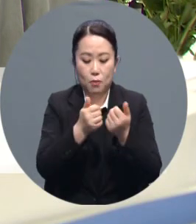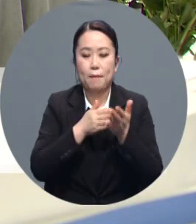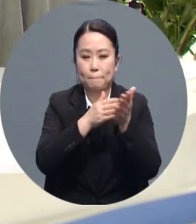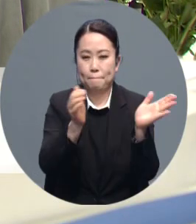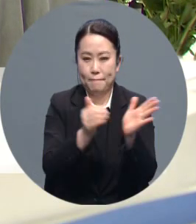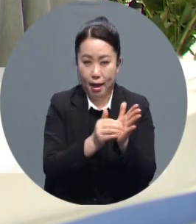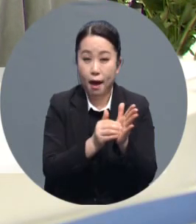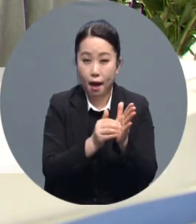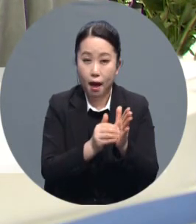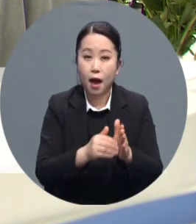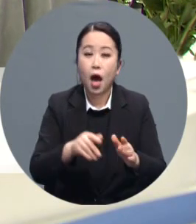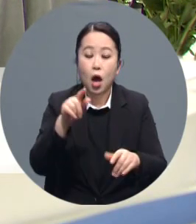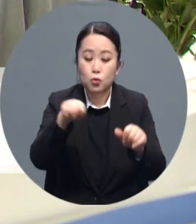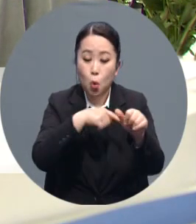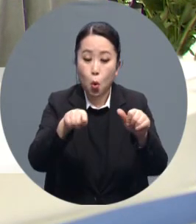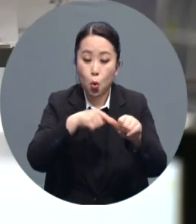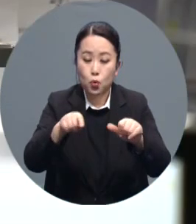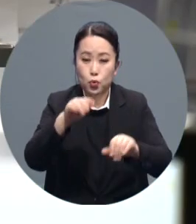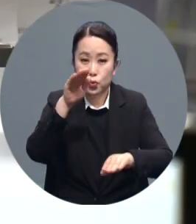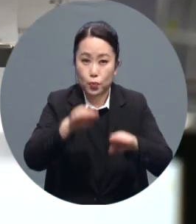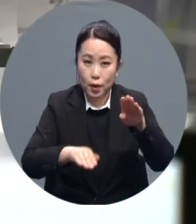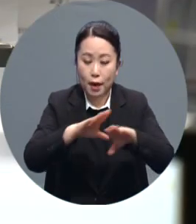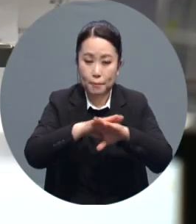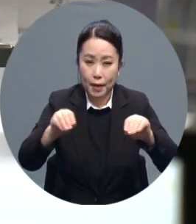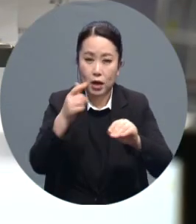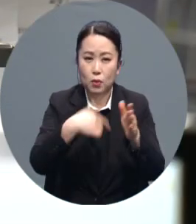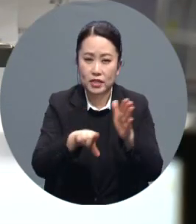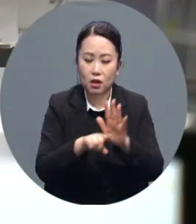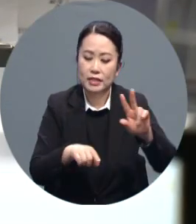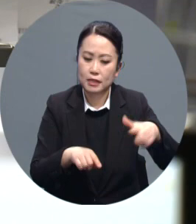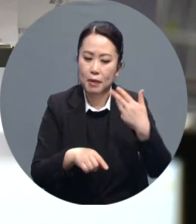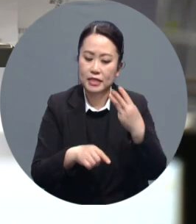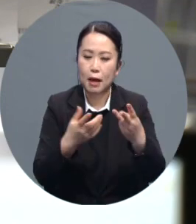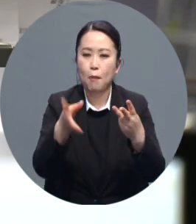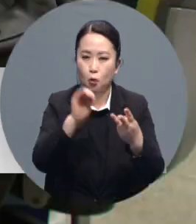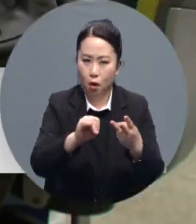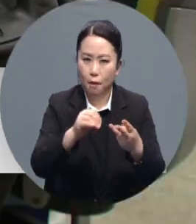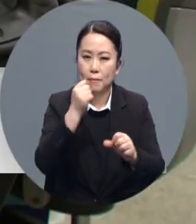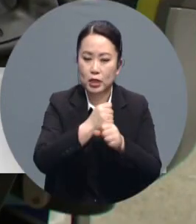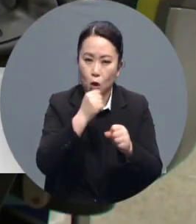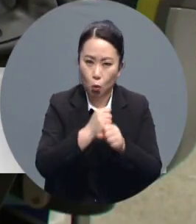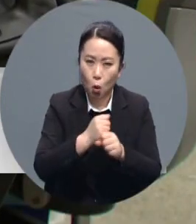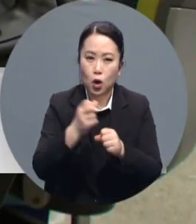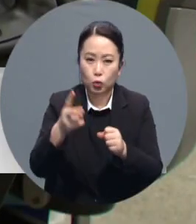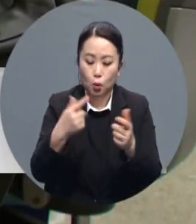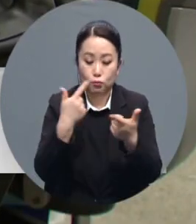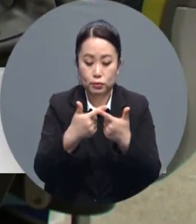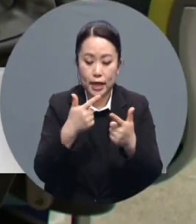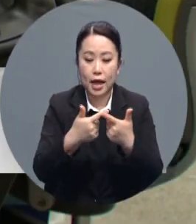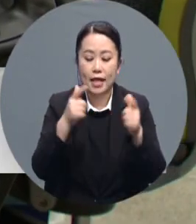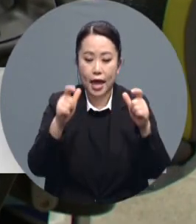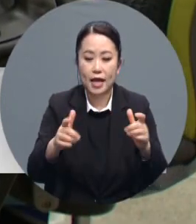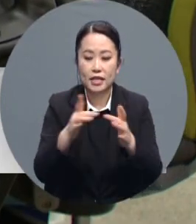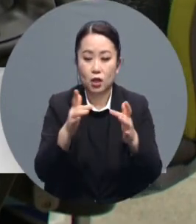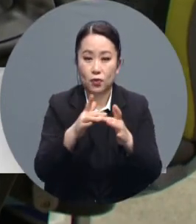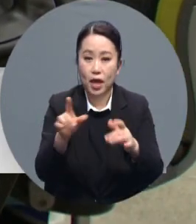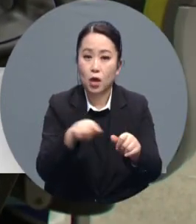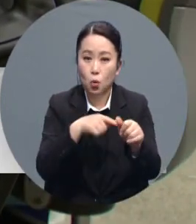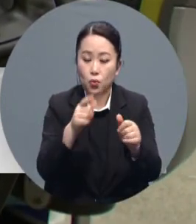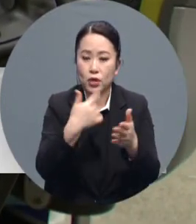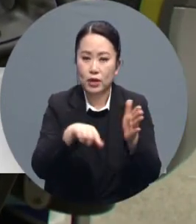해소하기 위해 703억 원을 집중 편성했고 부산형 인터넷 강의 보급의 39억원 자기주도